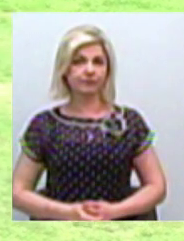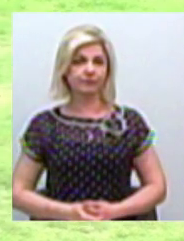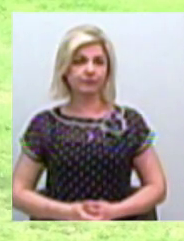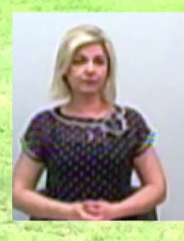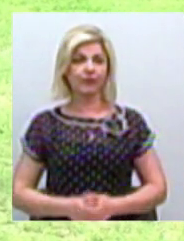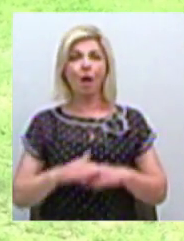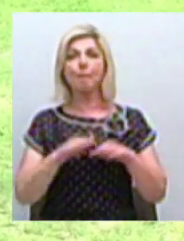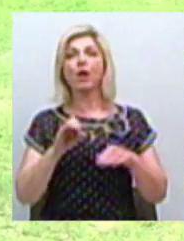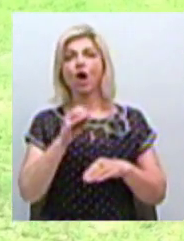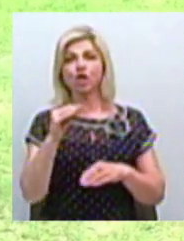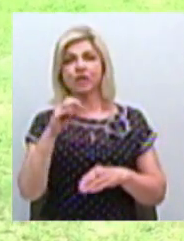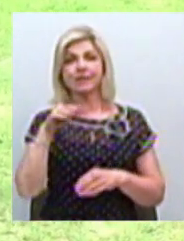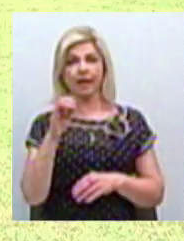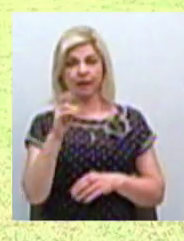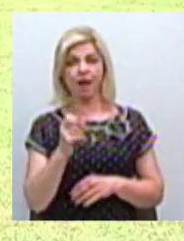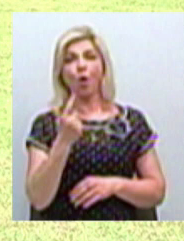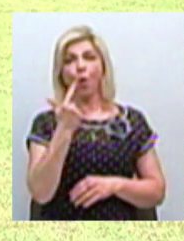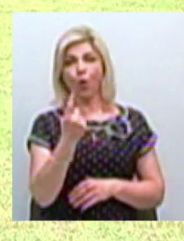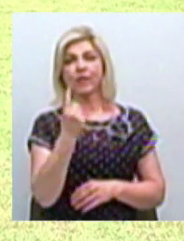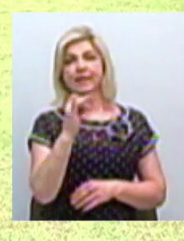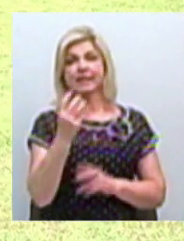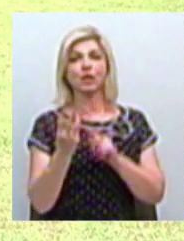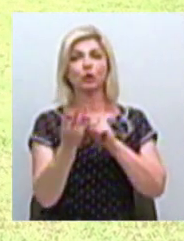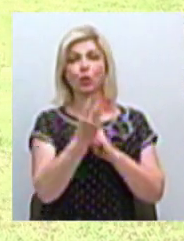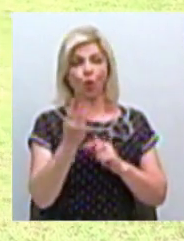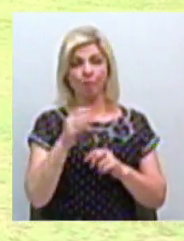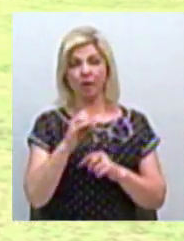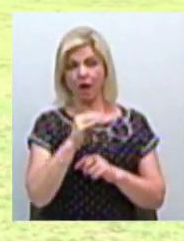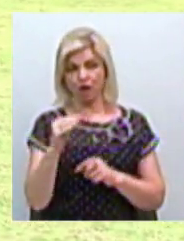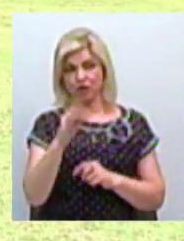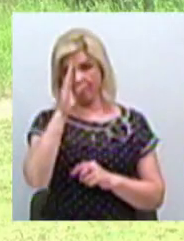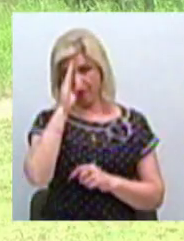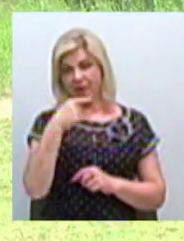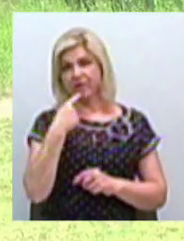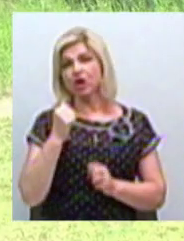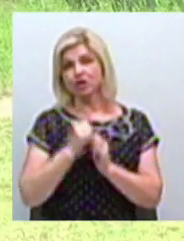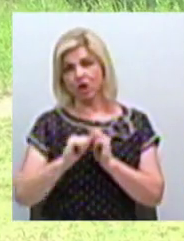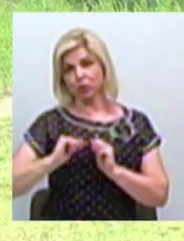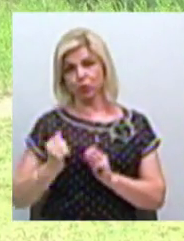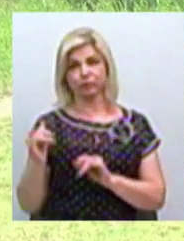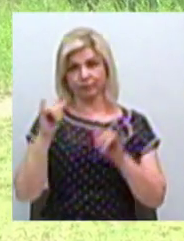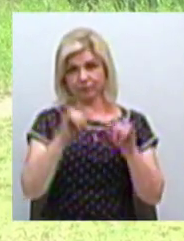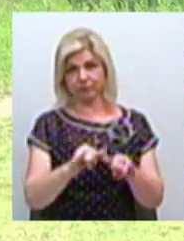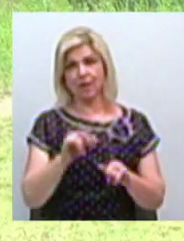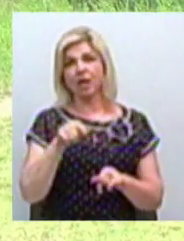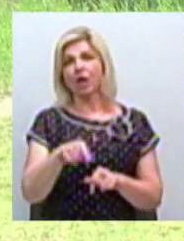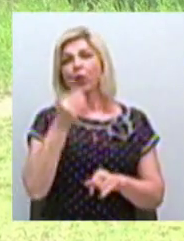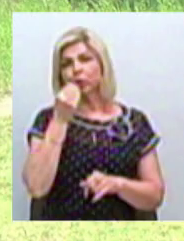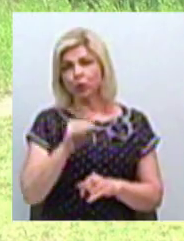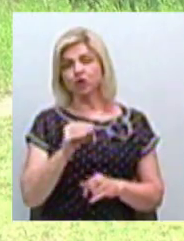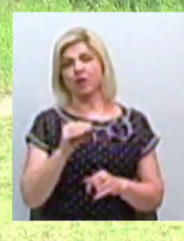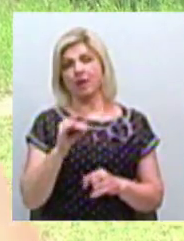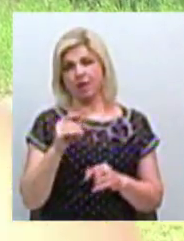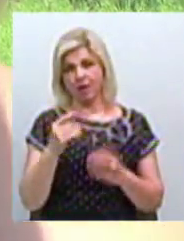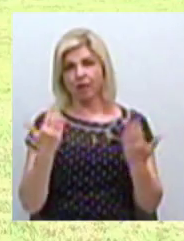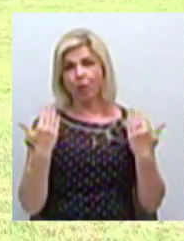Пляж Стрілка – один з трьох пляжів Миколаєва. Максим говорить, що часто приходить сюди з друзями. Вважає Стрілку однією з кращих і комфортніших зон